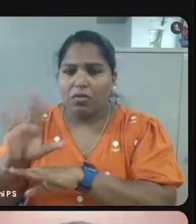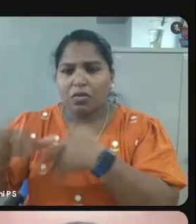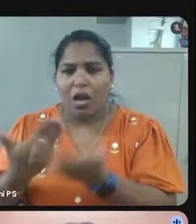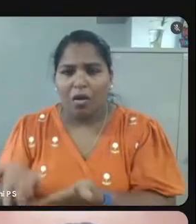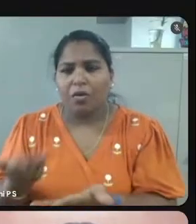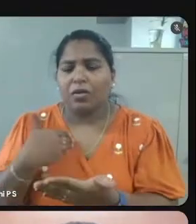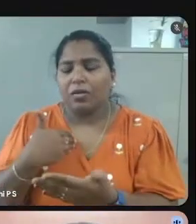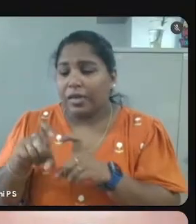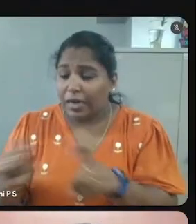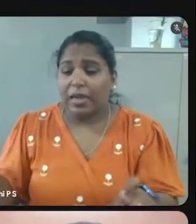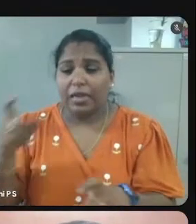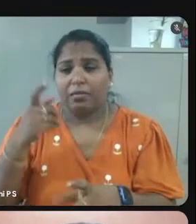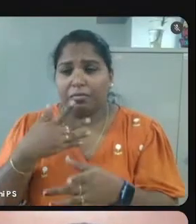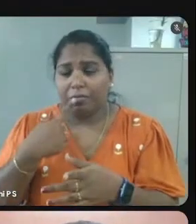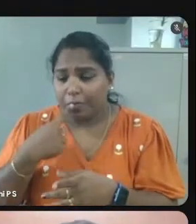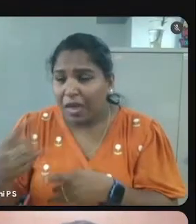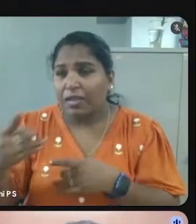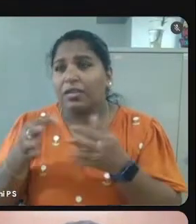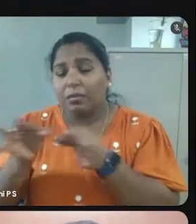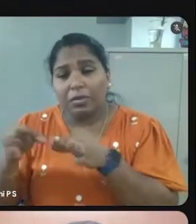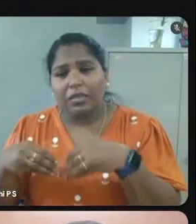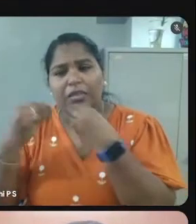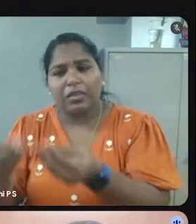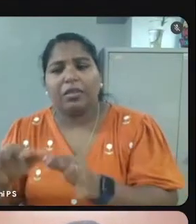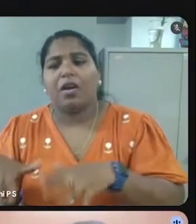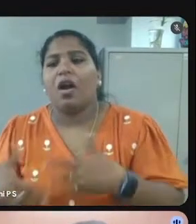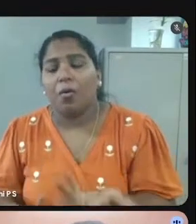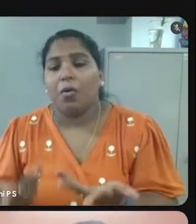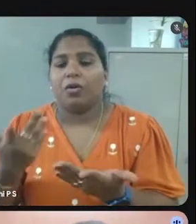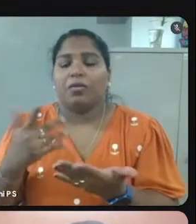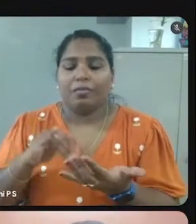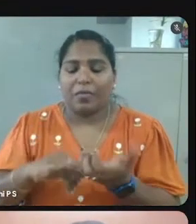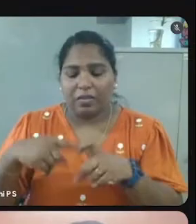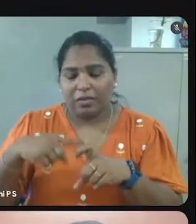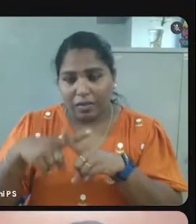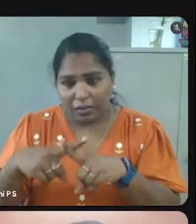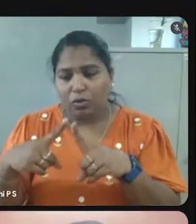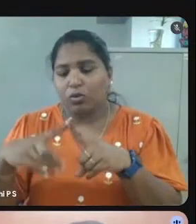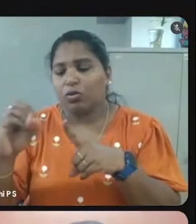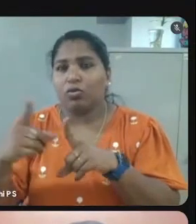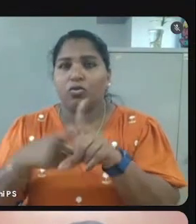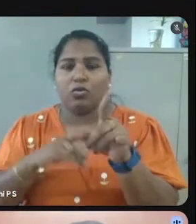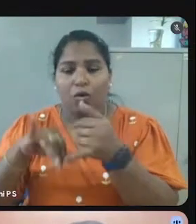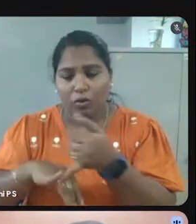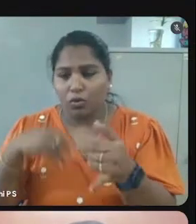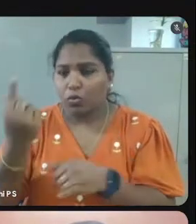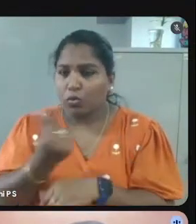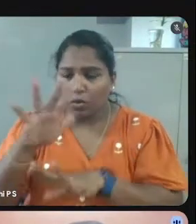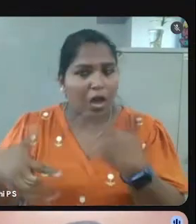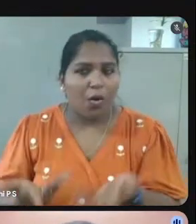ഓക്വേർഡ് അല്ലാണ്ട് പറഞ്ഞ് മനസ്സിലാക്കാനും അല്ലെങ്കിൽ ആ ഒരു സെക്സ് ടോയ്സ് യൂസ് ചെയ്യിപ്പിക്കുന്നത് എങ്ങനെ പറഞ്ഞ് മനസ്സിലാക്കാൻ